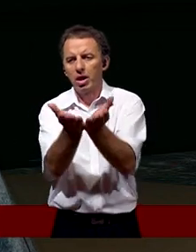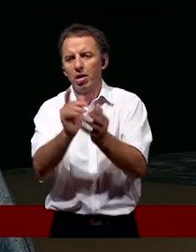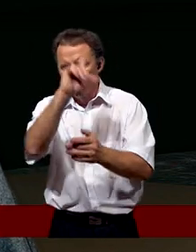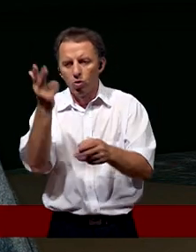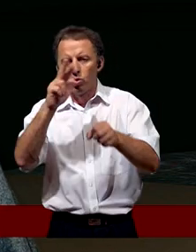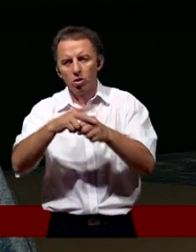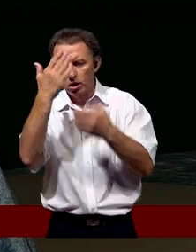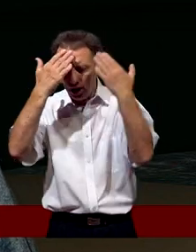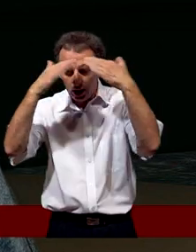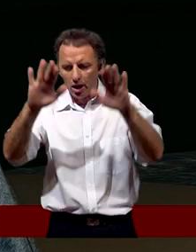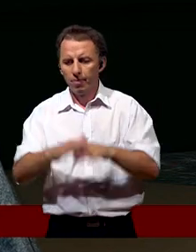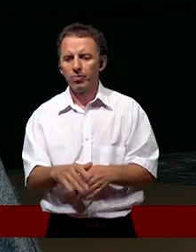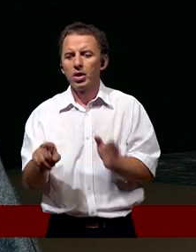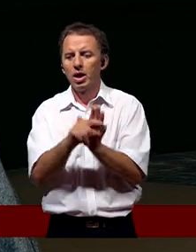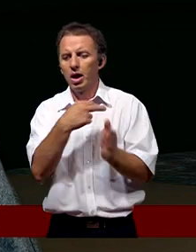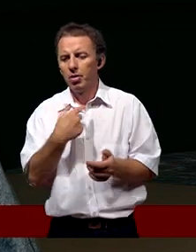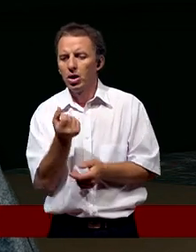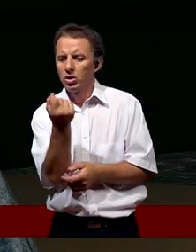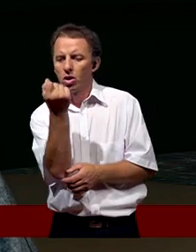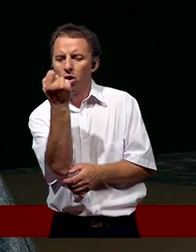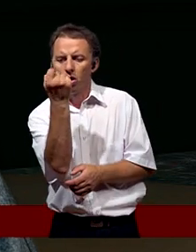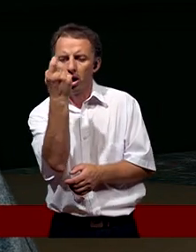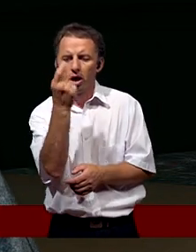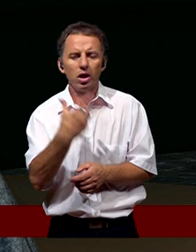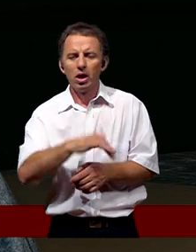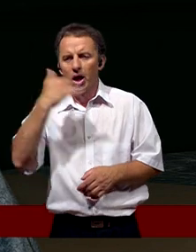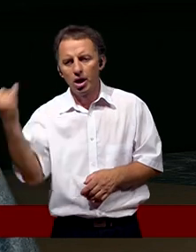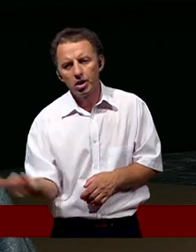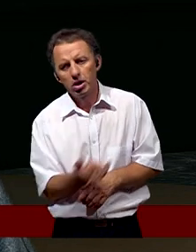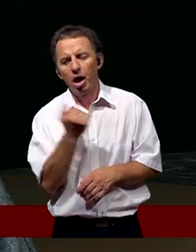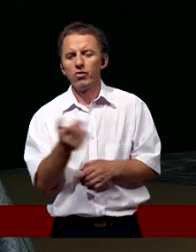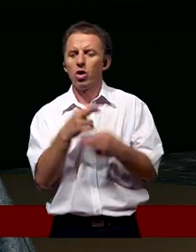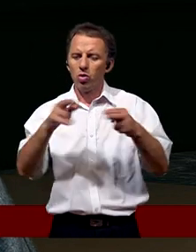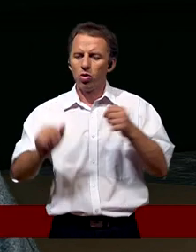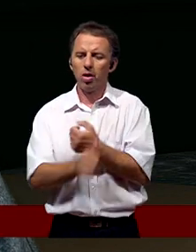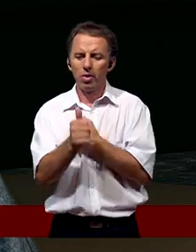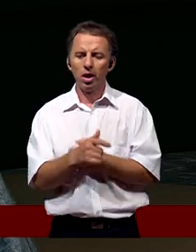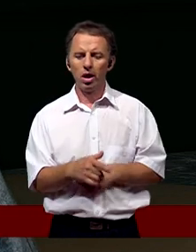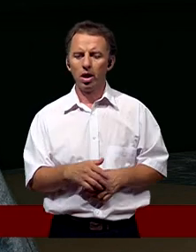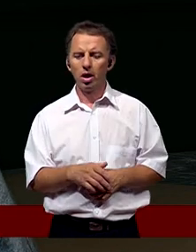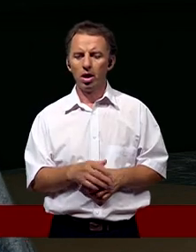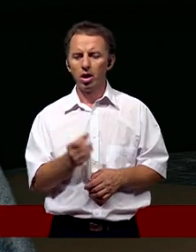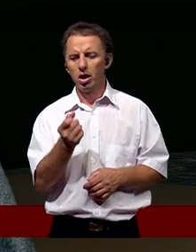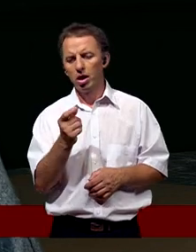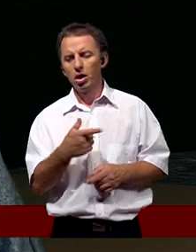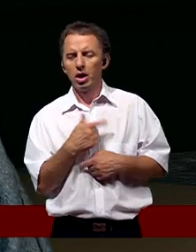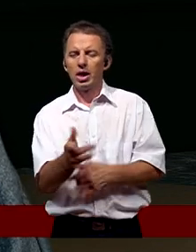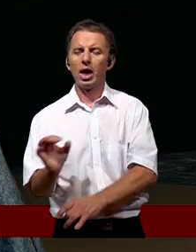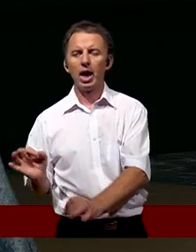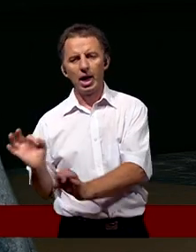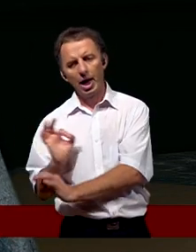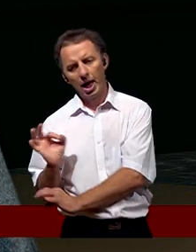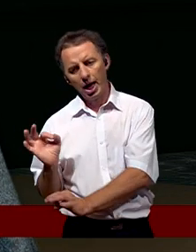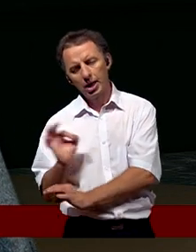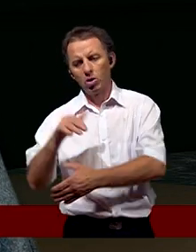dla ludzi, których nie znamy, to dla mnie to jest takie trochę... Nie zawsze, różnie to bywa, ale czasami mi się wydaje, że to jest właśnie dla tego